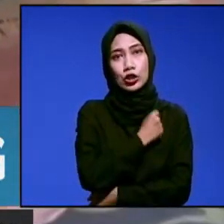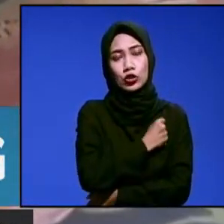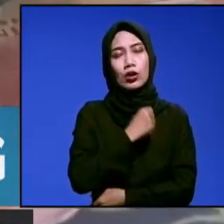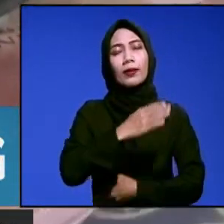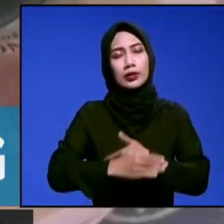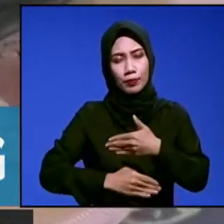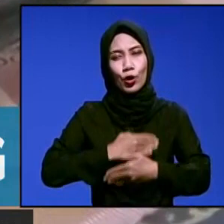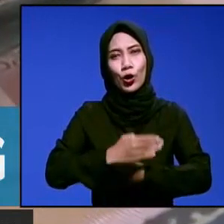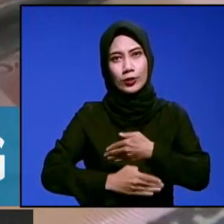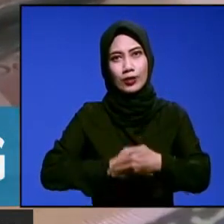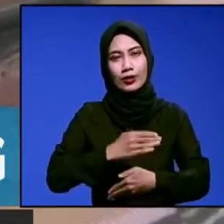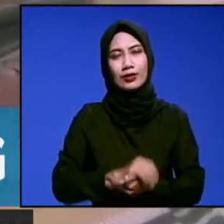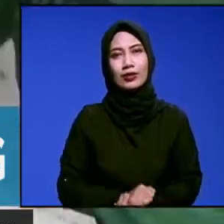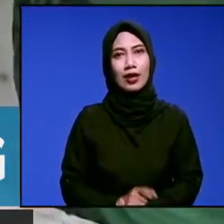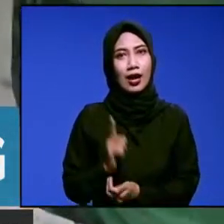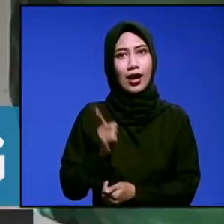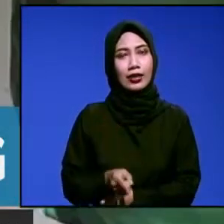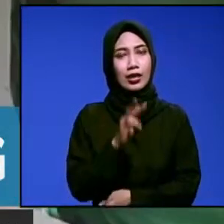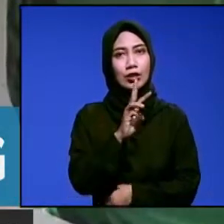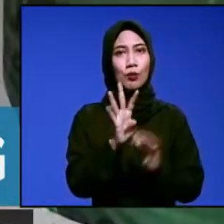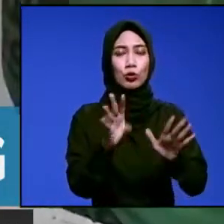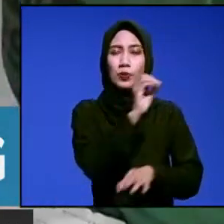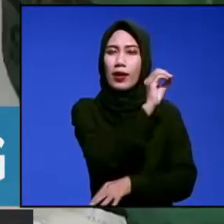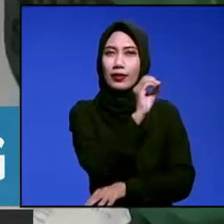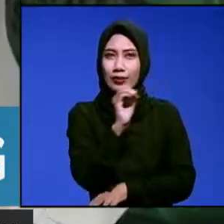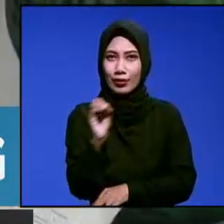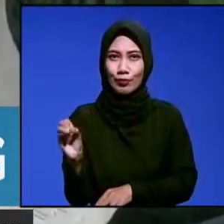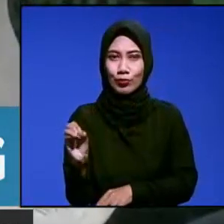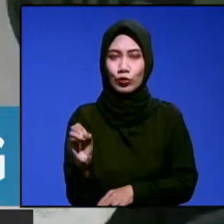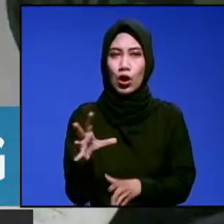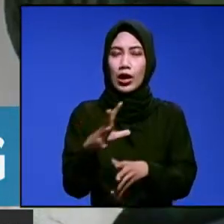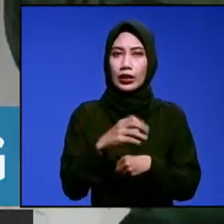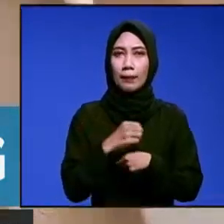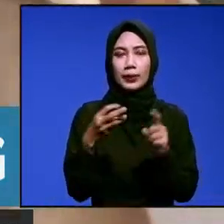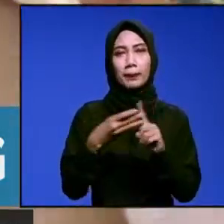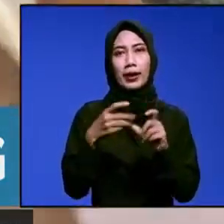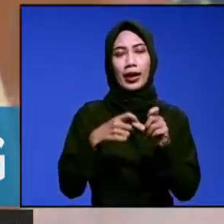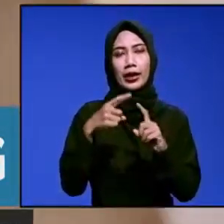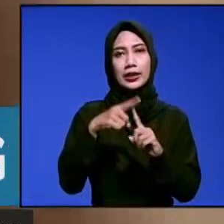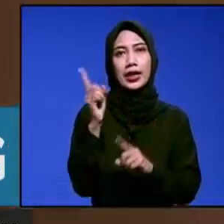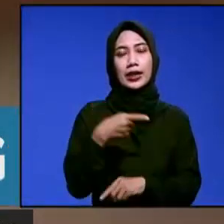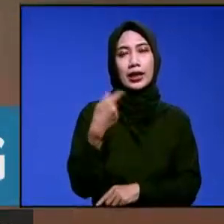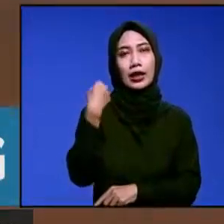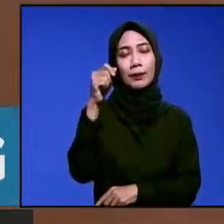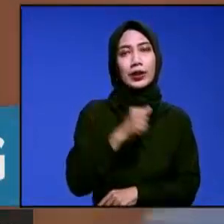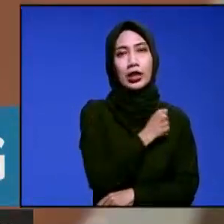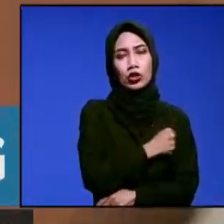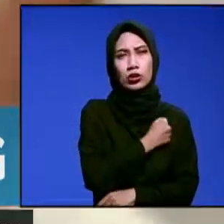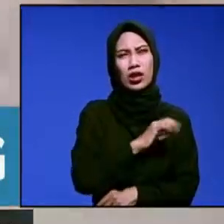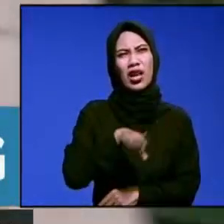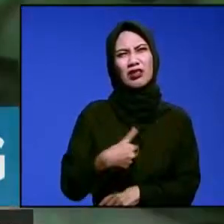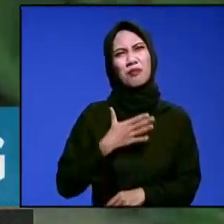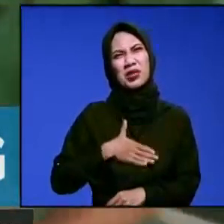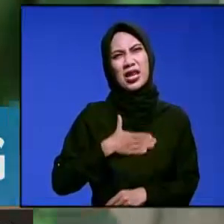terus berlangsung sedikitnya 39000 warga mendapat program BSD Kemensos ini kekacauan data membuat